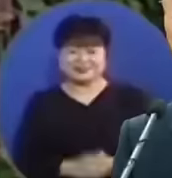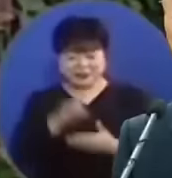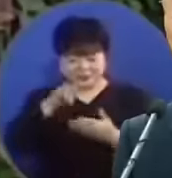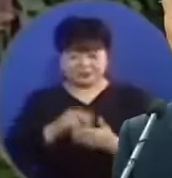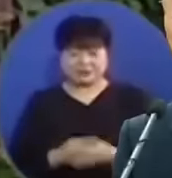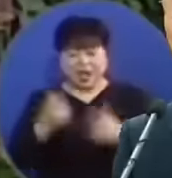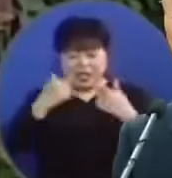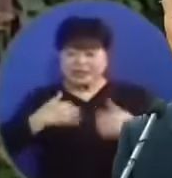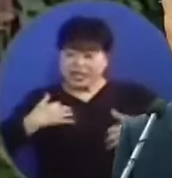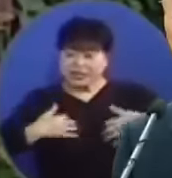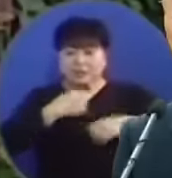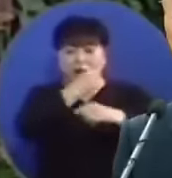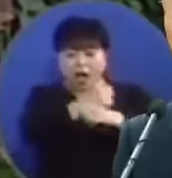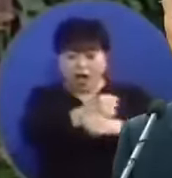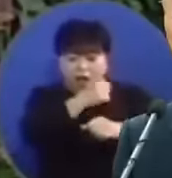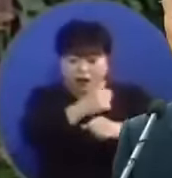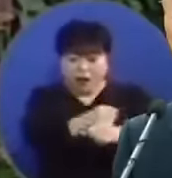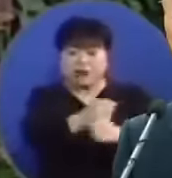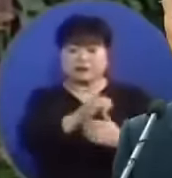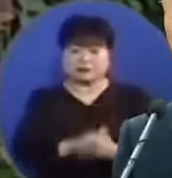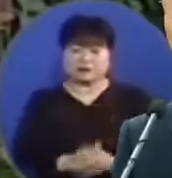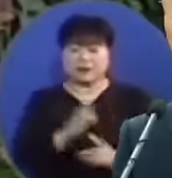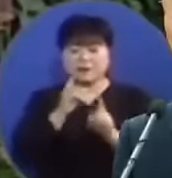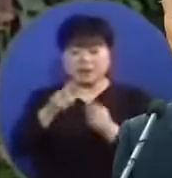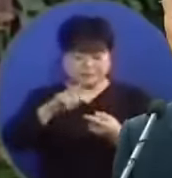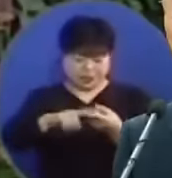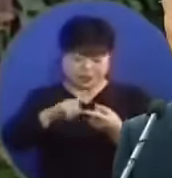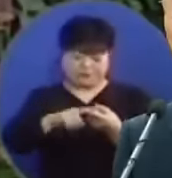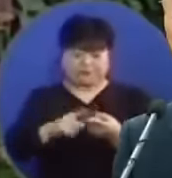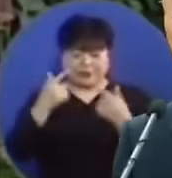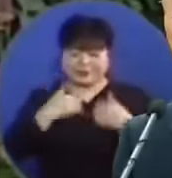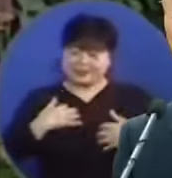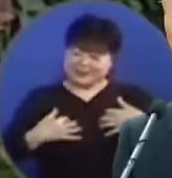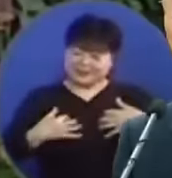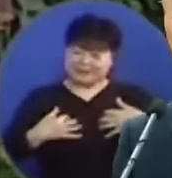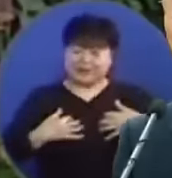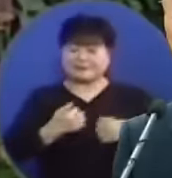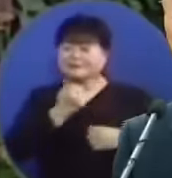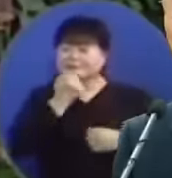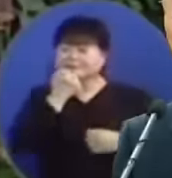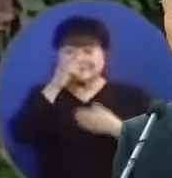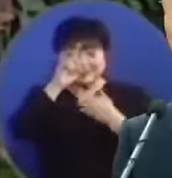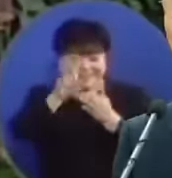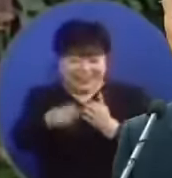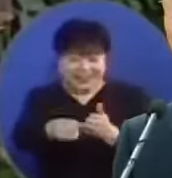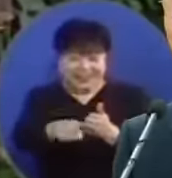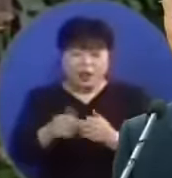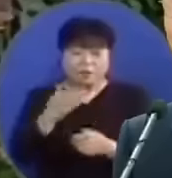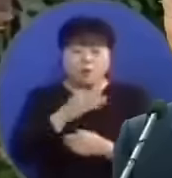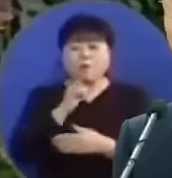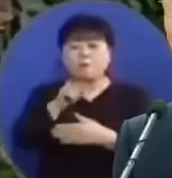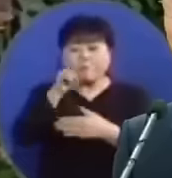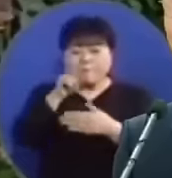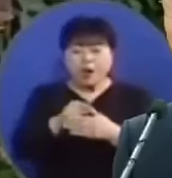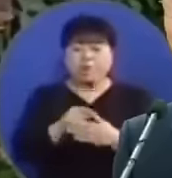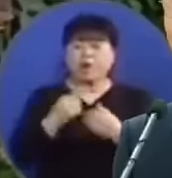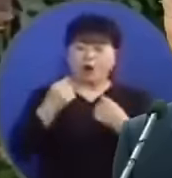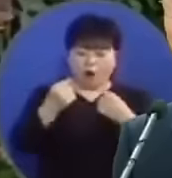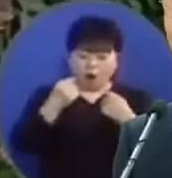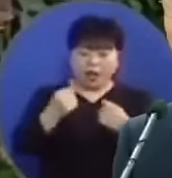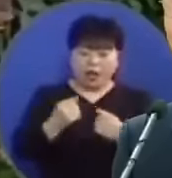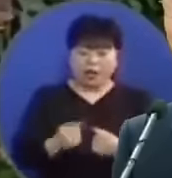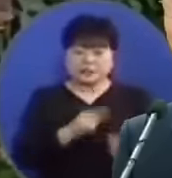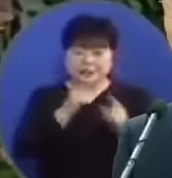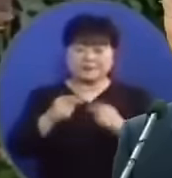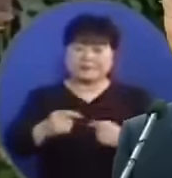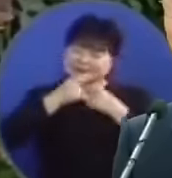성경에도 항상 기뻐하라고 말씀하셨습니다. 우리가 말씀대로 항상 기뻐하며 웃을 때 몸과 마음의 건강뿐만 아니라